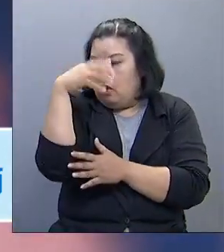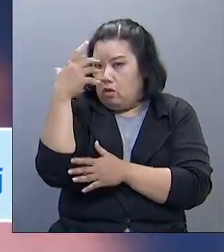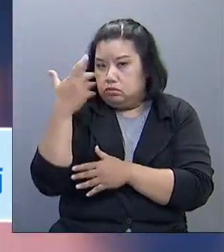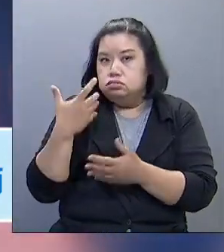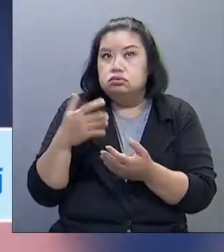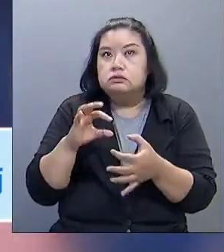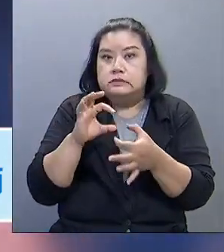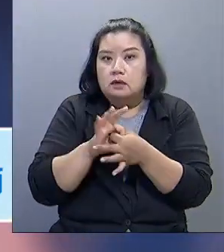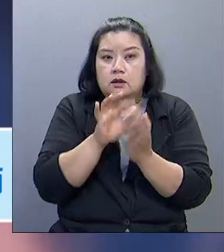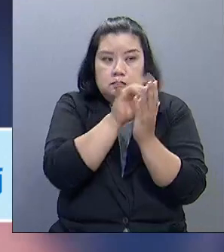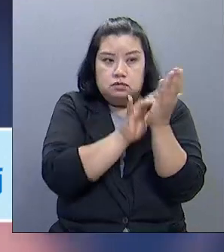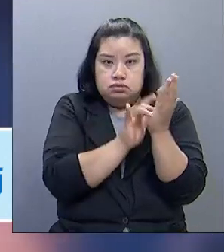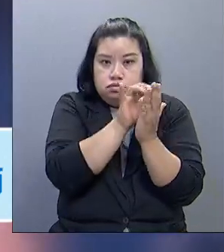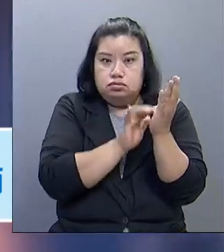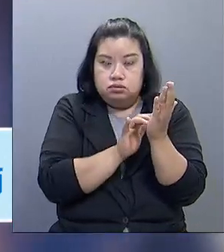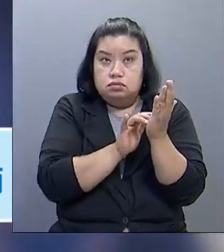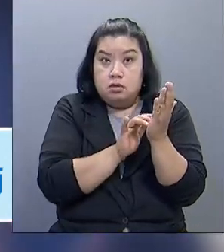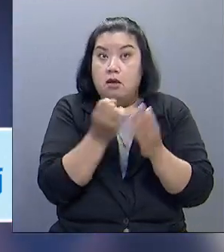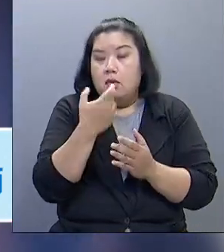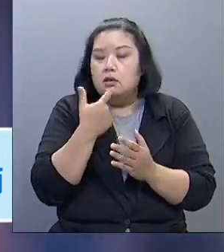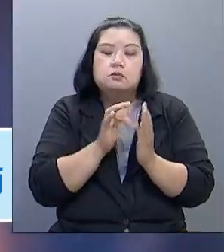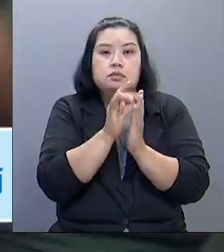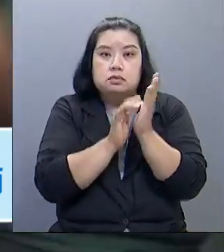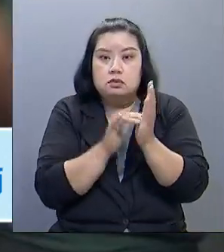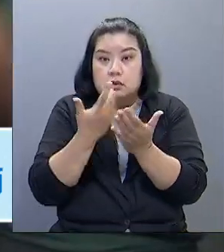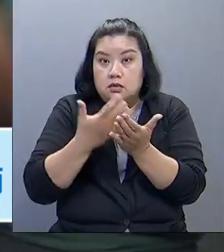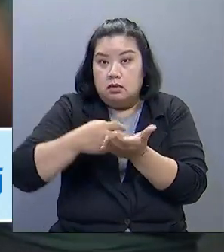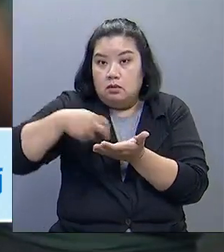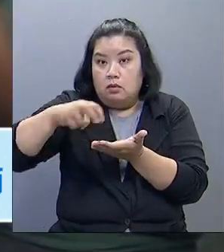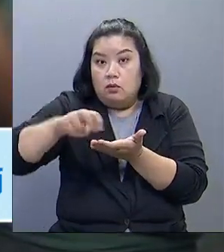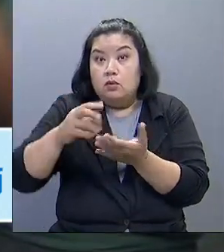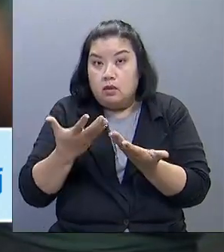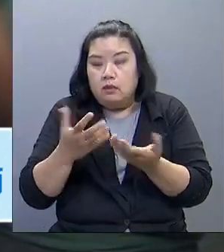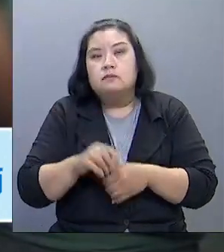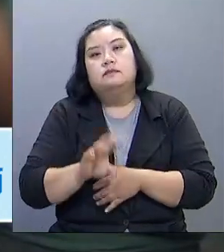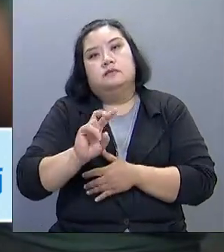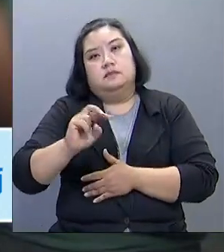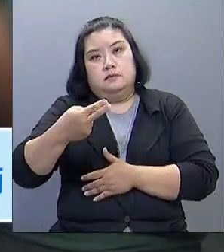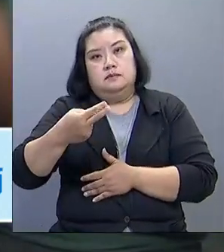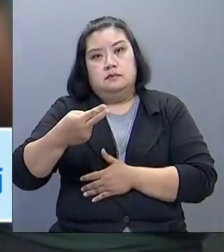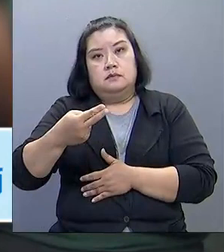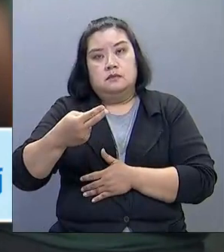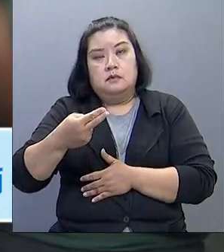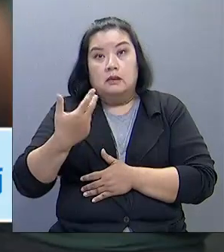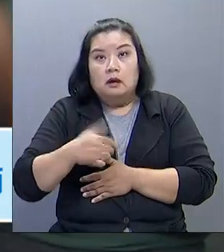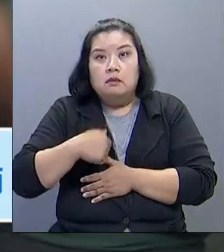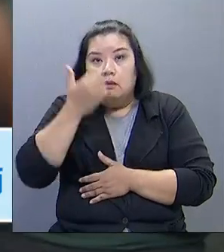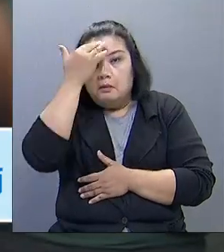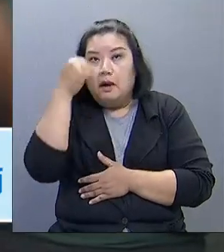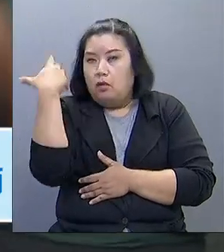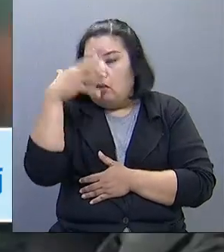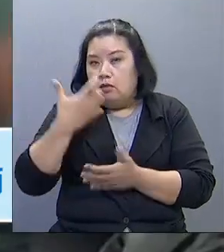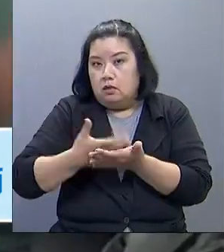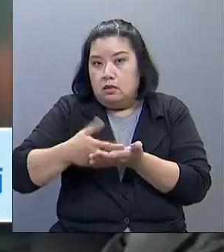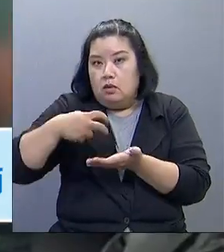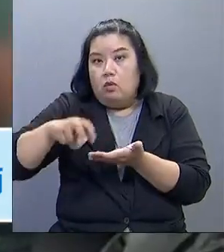ดตัวเลขอะไรต่ๆ ตามที่บอกเงินหายจากบญชีไป 70, บาทค่ะรู้ตัวว่าถูกหรอกก็เงินหาย